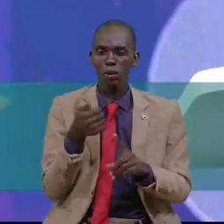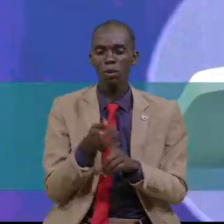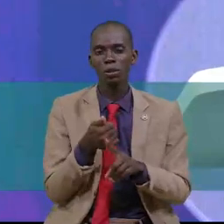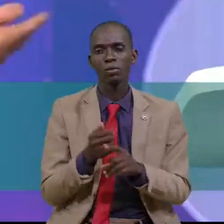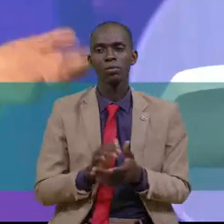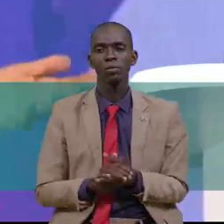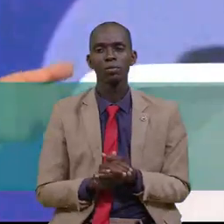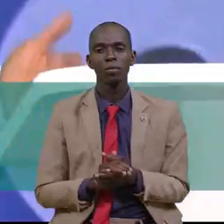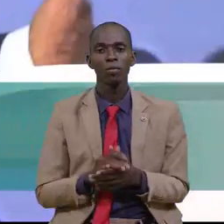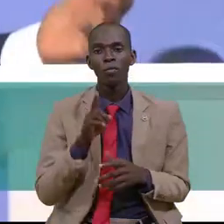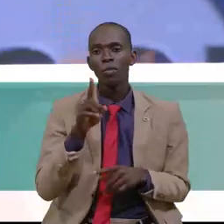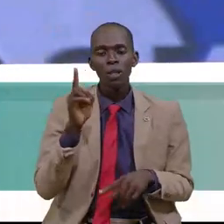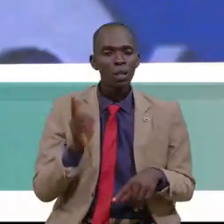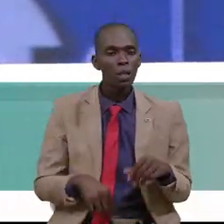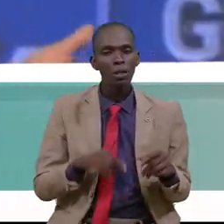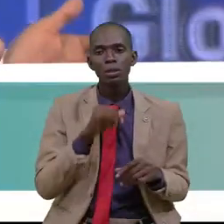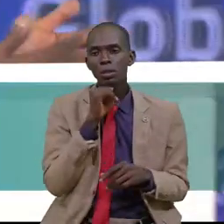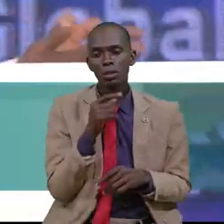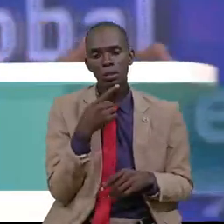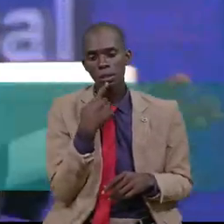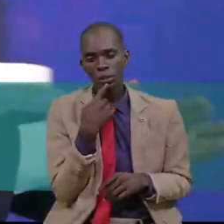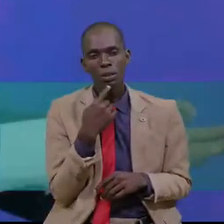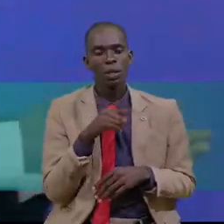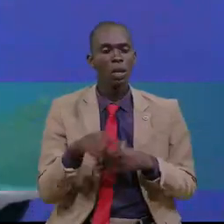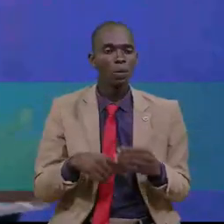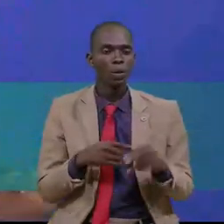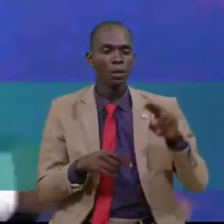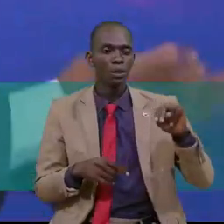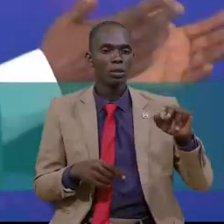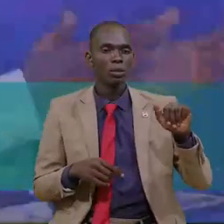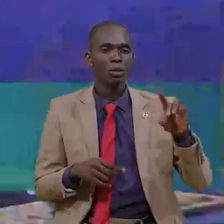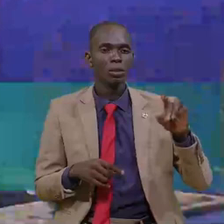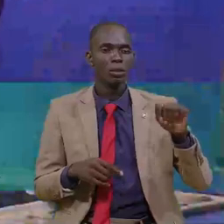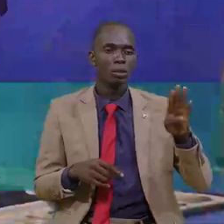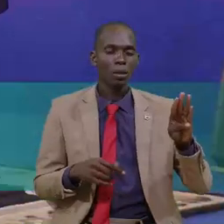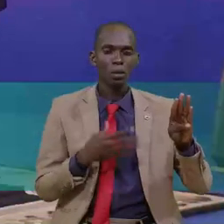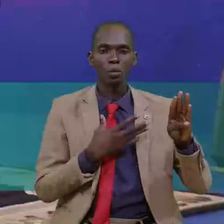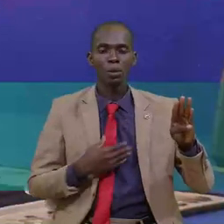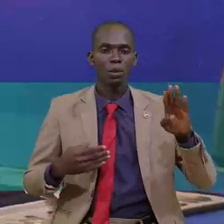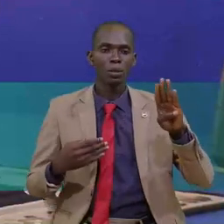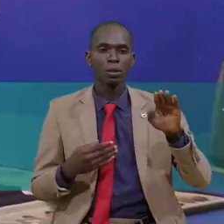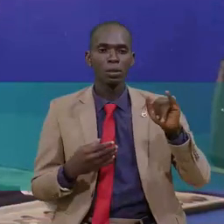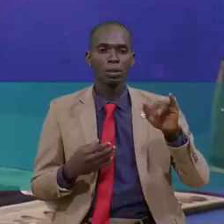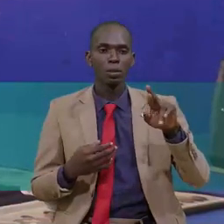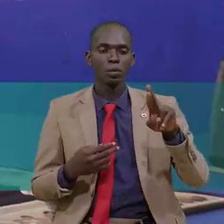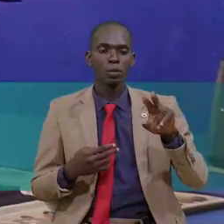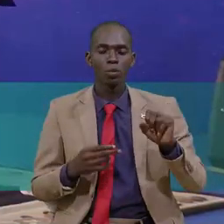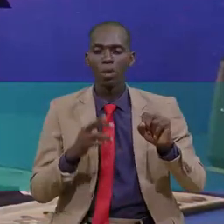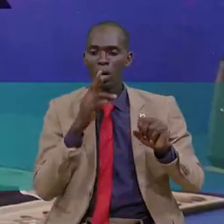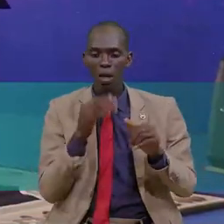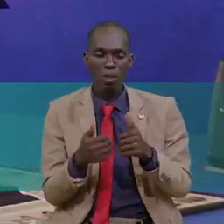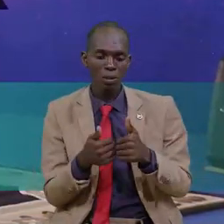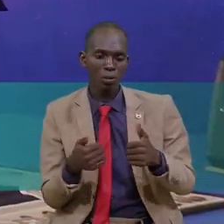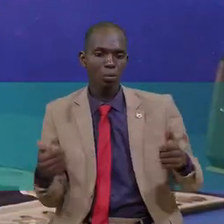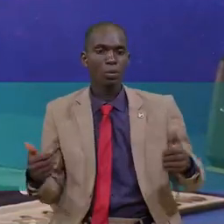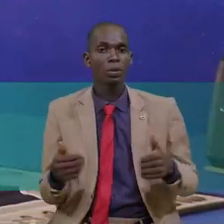lui-même. Tu ne peux pas mettre Adab, Abihu à part. Ils ne sont pas saints et tu